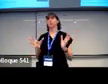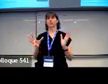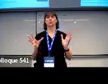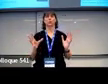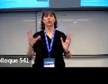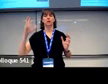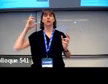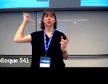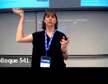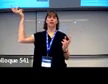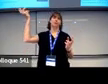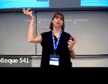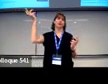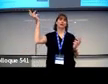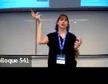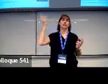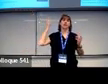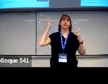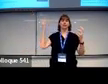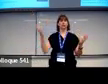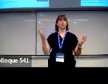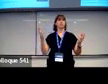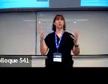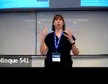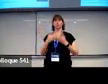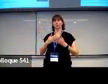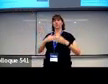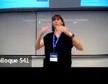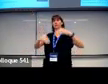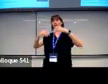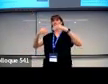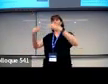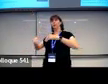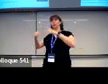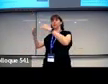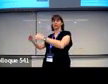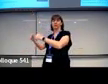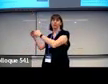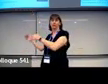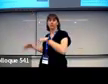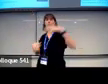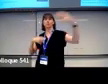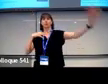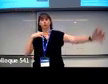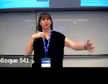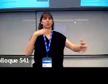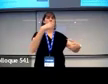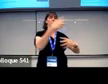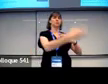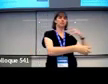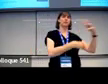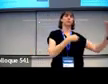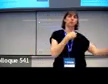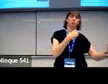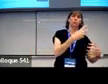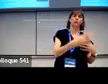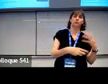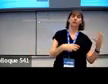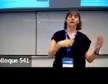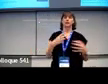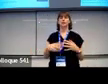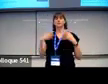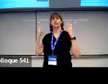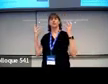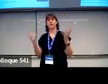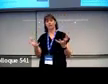Évidemment, on n'a pas fait ça tout seul. On avait la fabrique réelle qui était là pour le soutien, tous les ateliers où on apprenait à faire des choses, les documents qu'on pouvait utiliser pour mieux